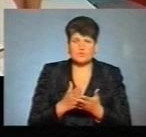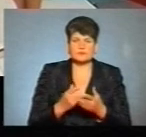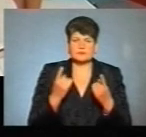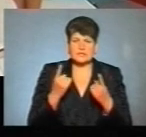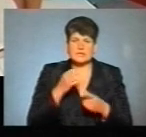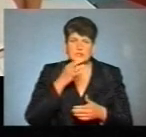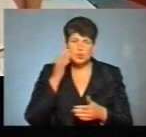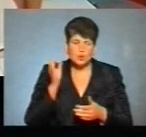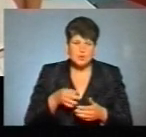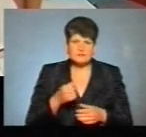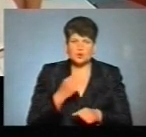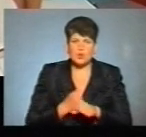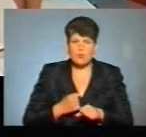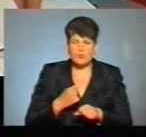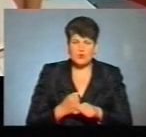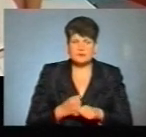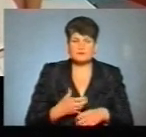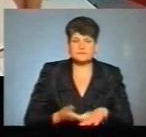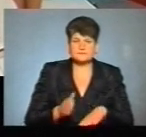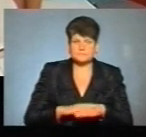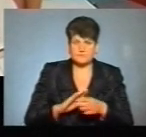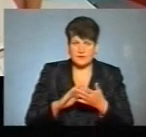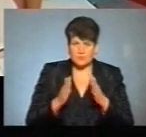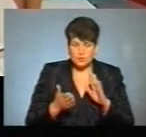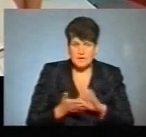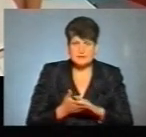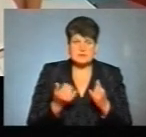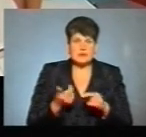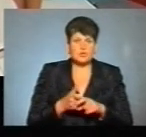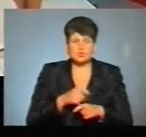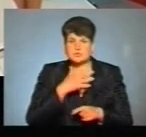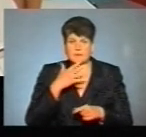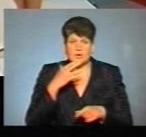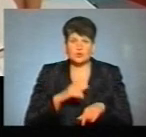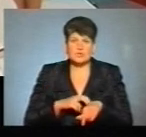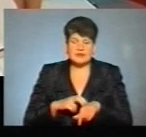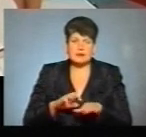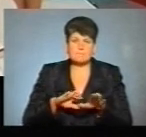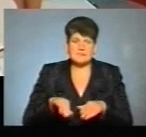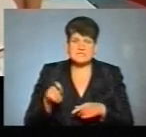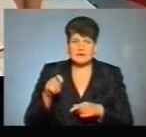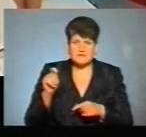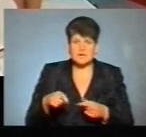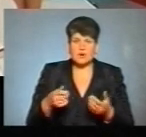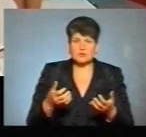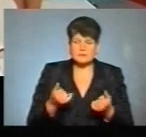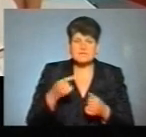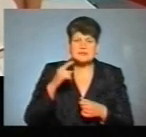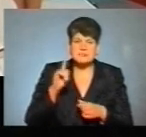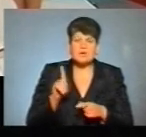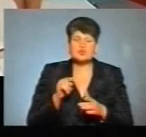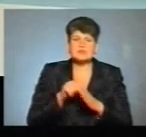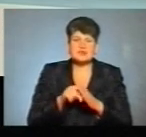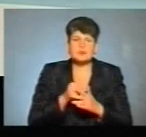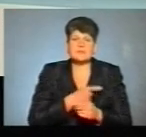колосальний досвід роботи в критичних ситуаціях. Зараз дуже багато лікарів ми вже навіть після війни отримали, так, які знають, що таке